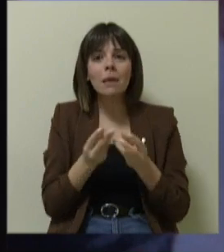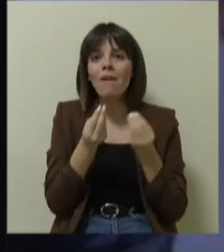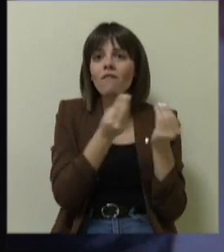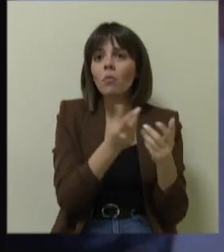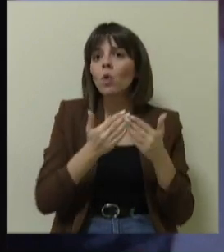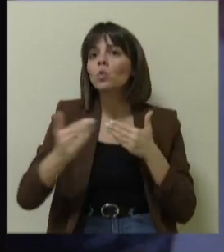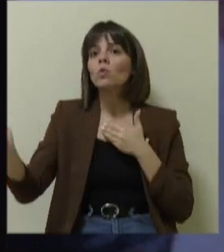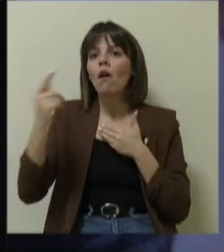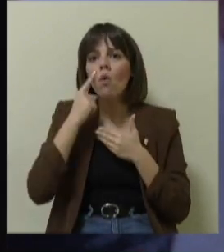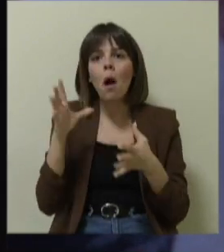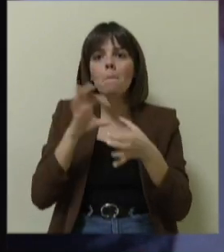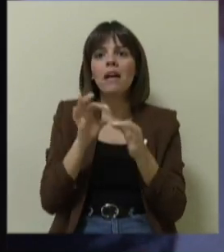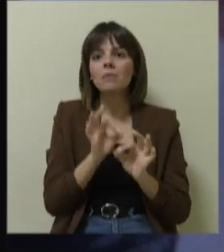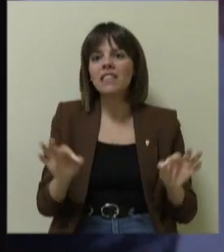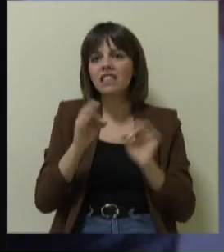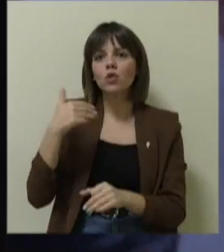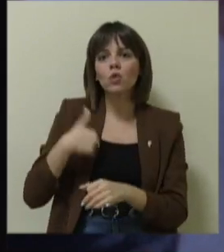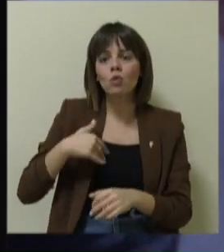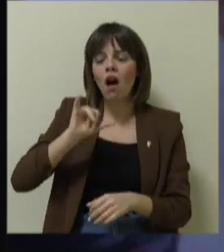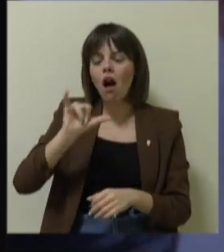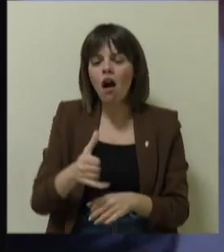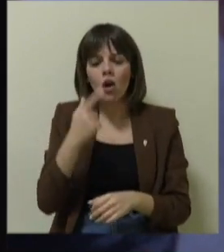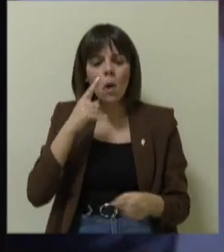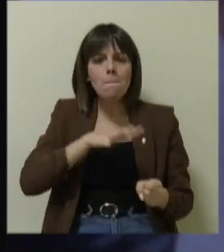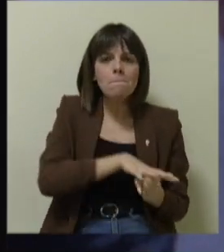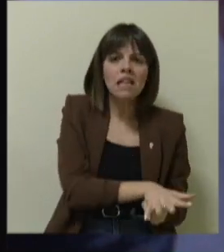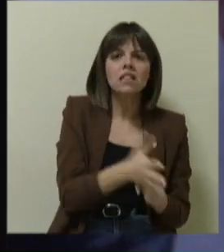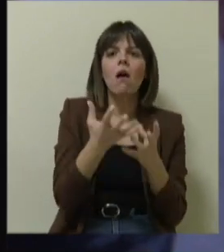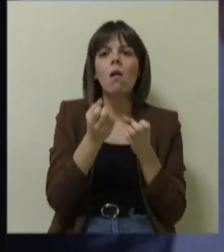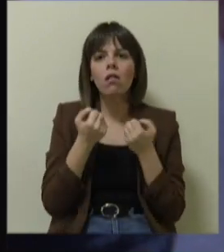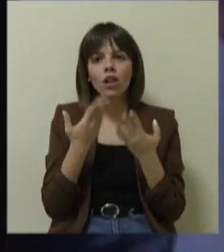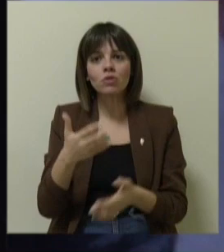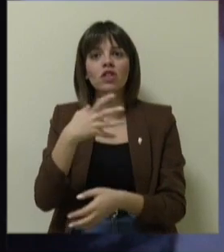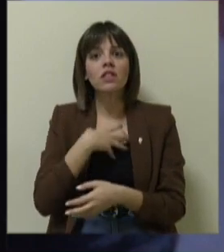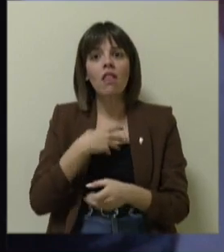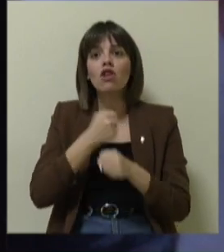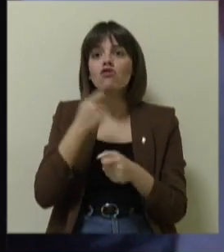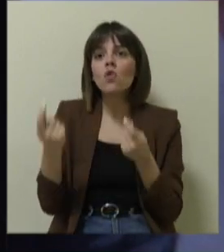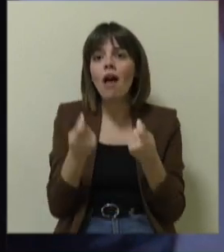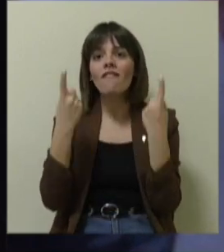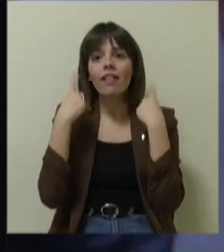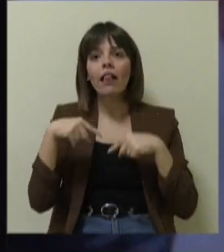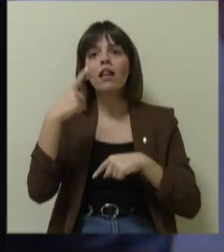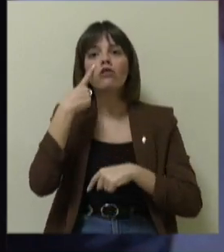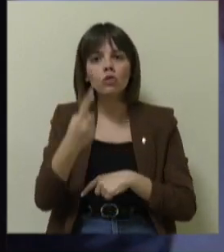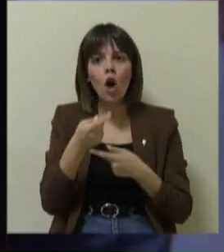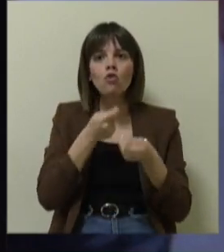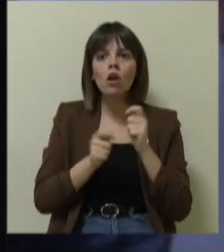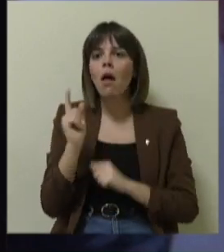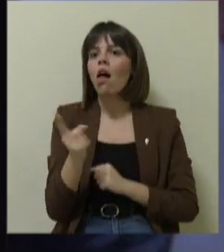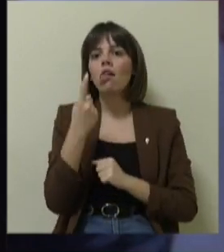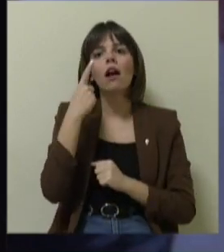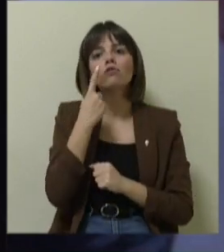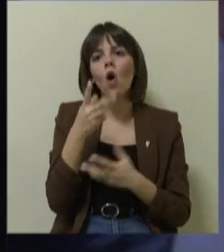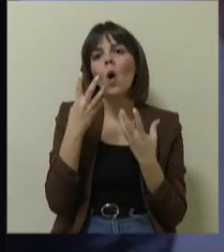uzaklaşmış, bağımsız kurumlar ağır baskı altına alınmış, kendi görev ve yetkilerini kullanamaz